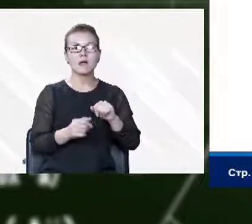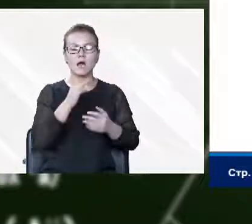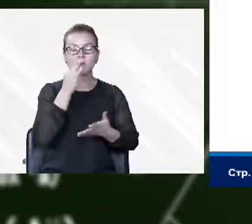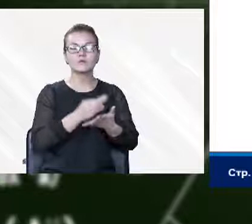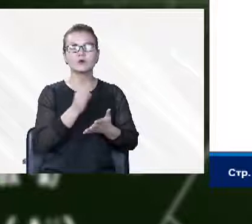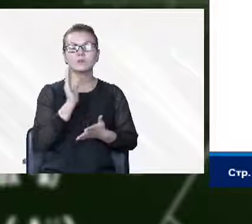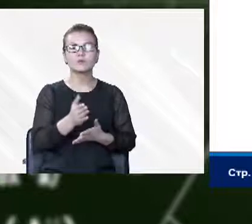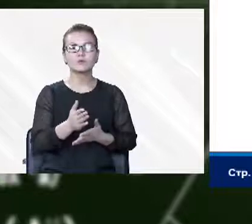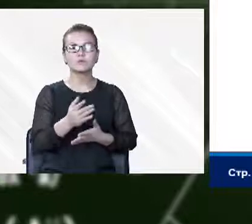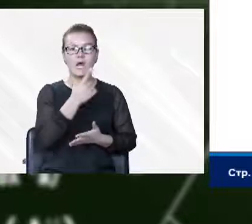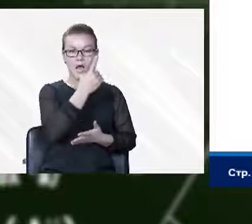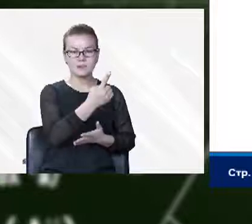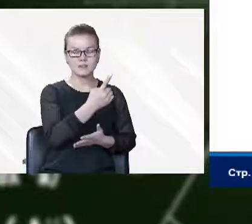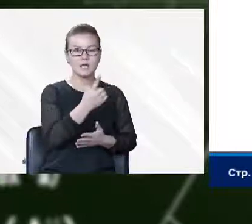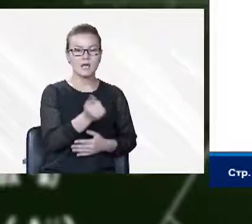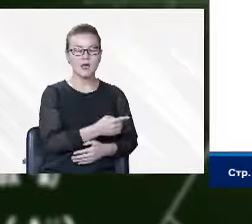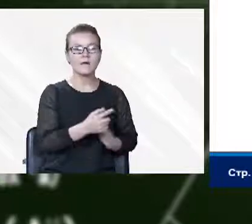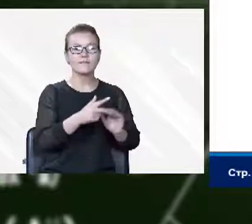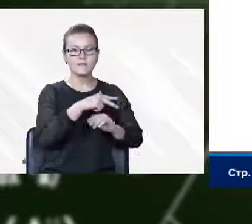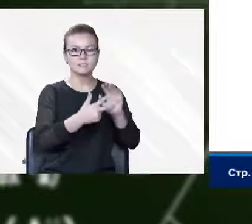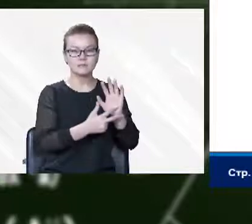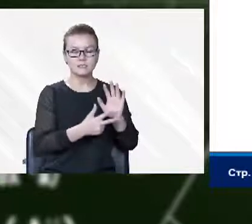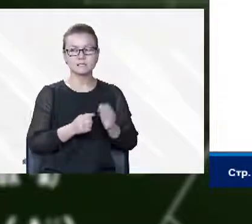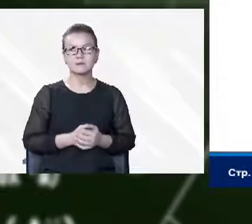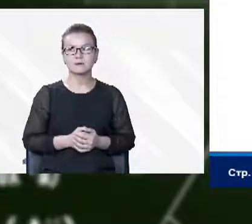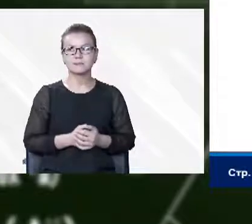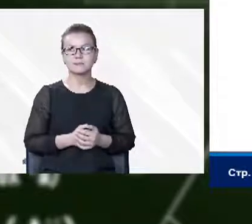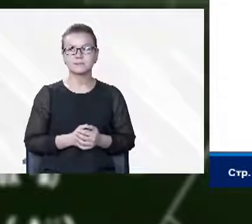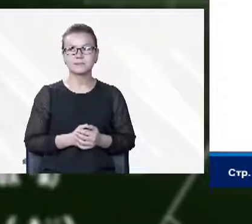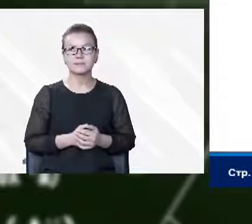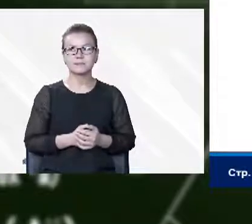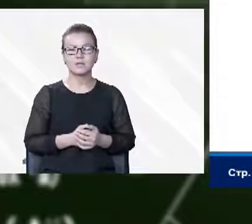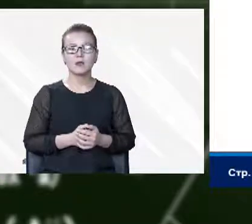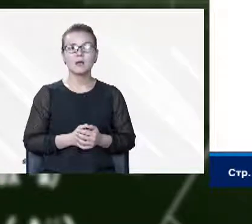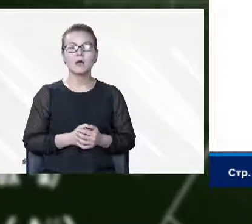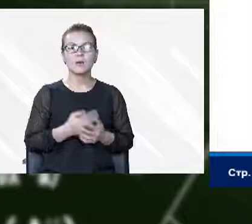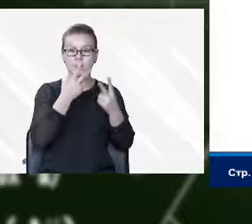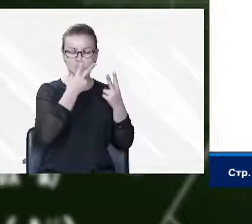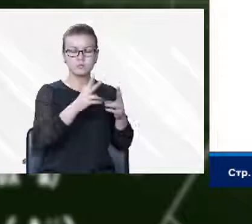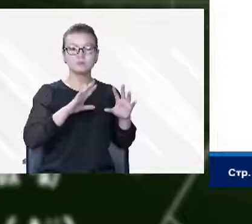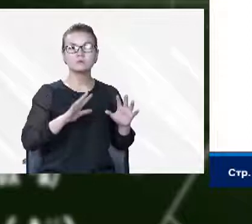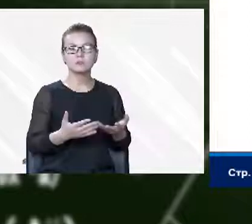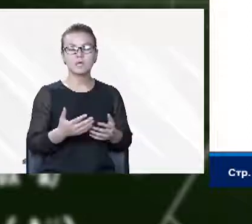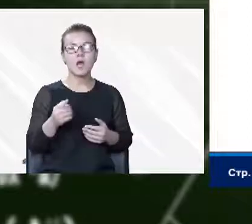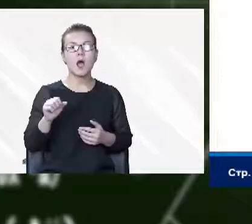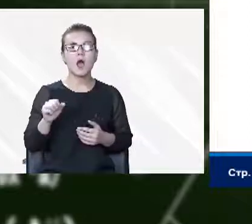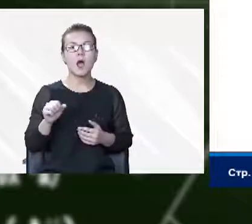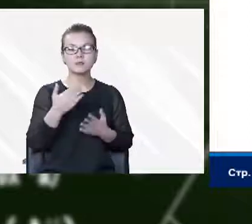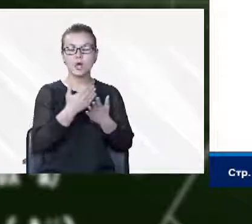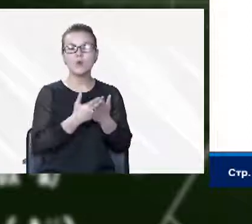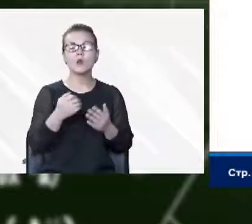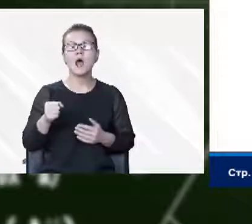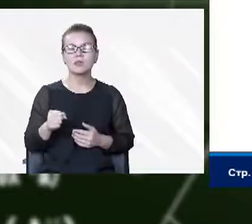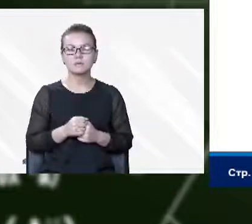получаем 1 восемнадцатая. Разберем ситуацию на уроке алгебры.